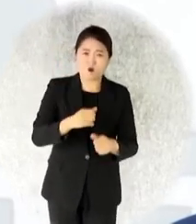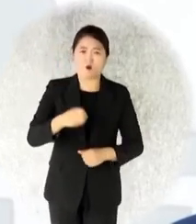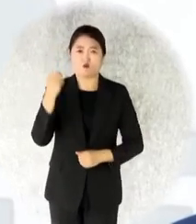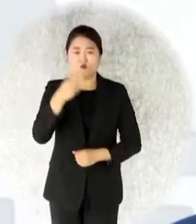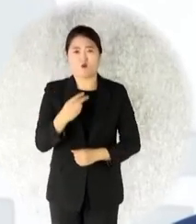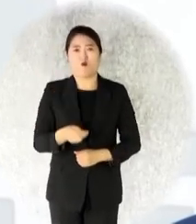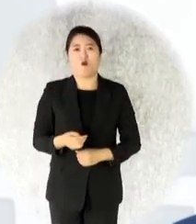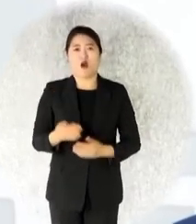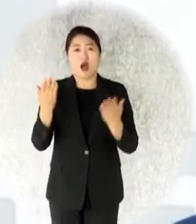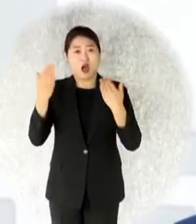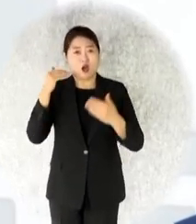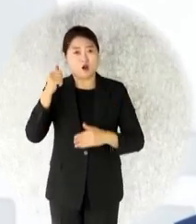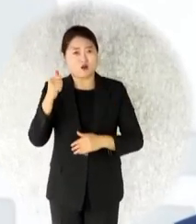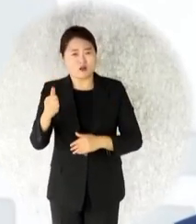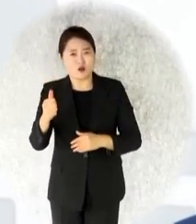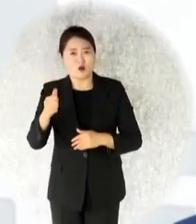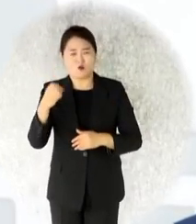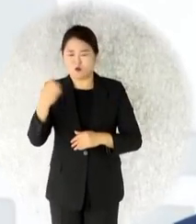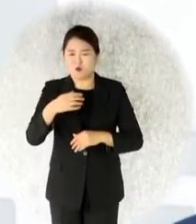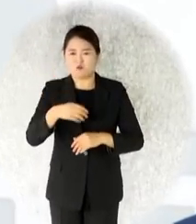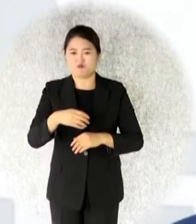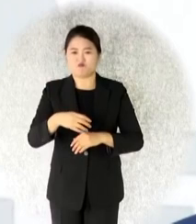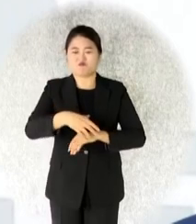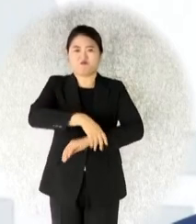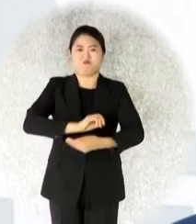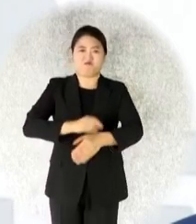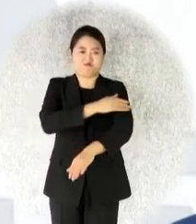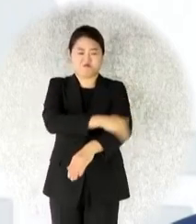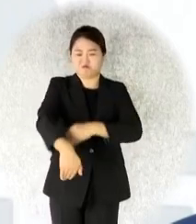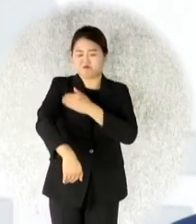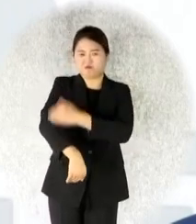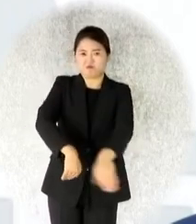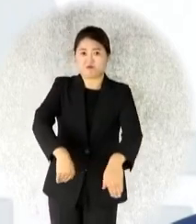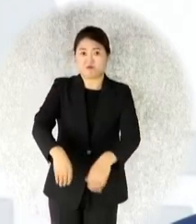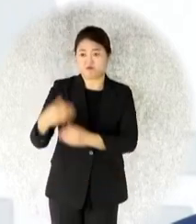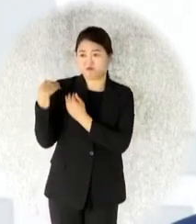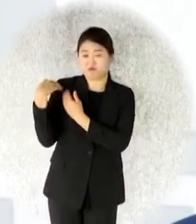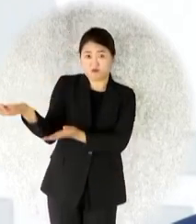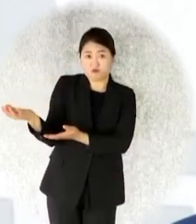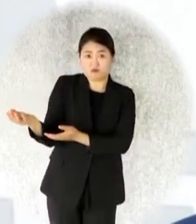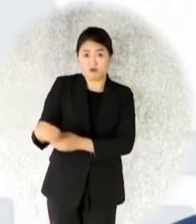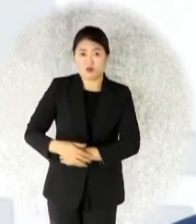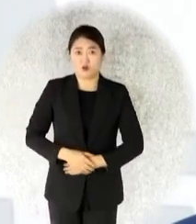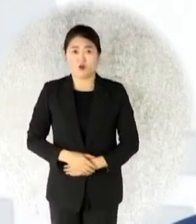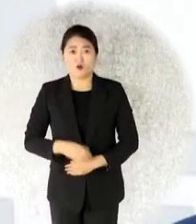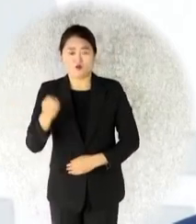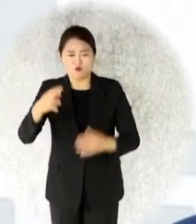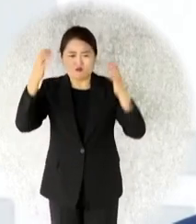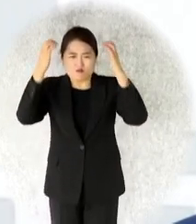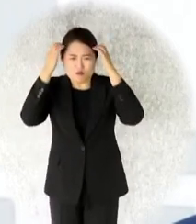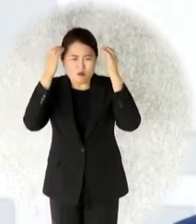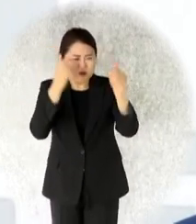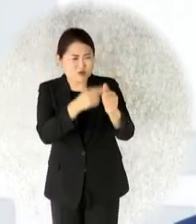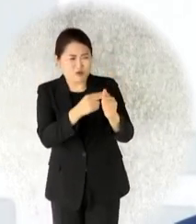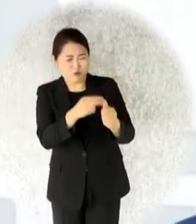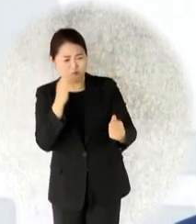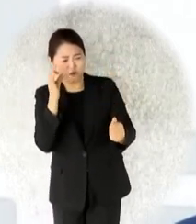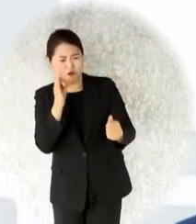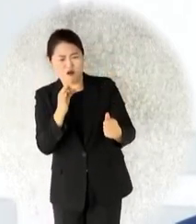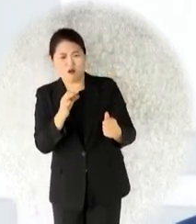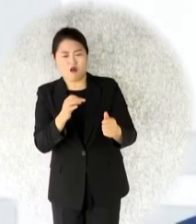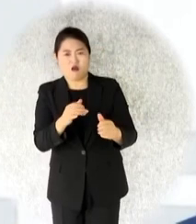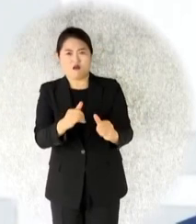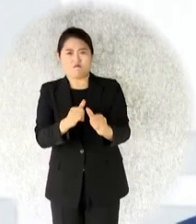관리자의 적극적 혹은 소극적 가에 가까운 방조 그리고 고통받는 선생님들의